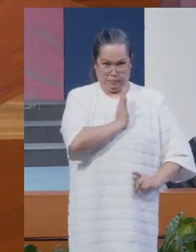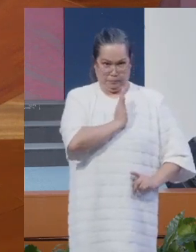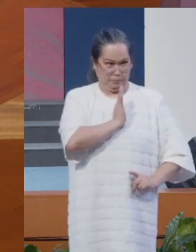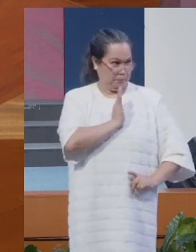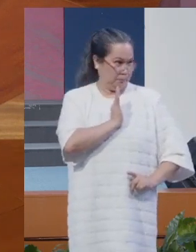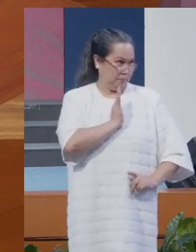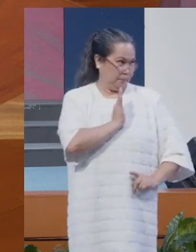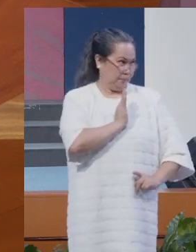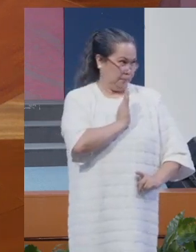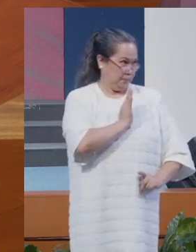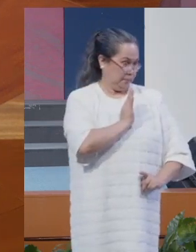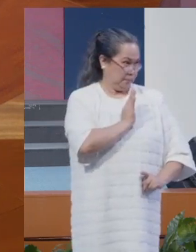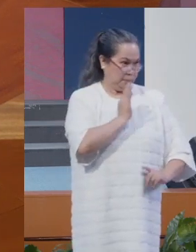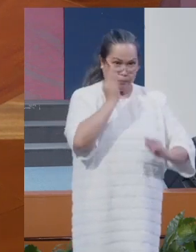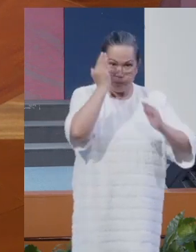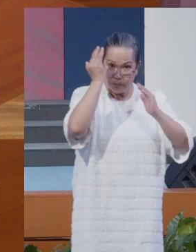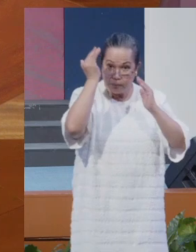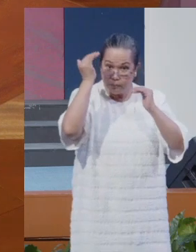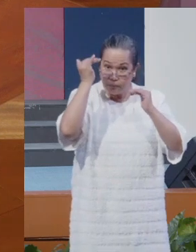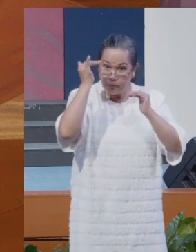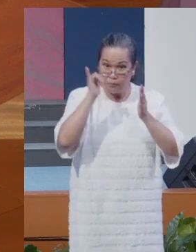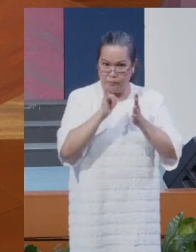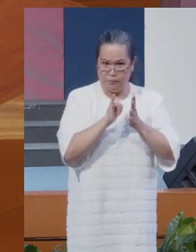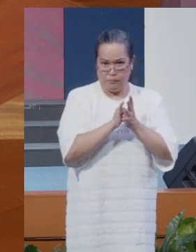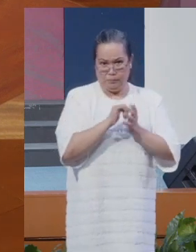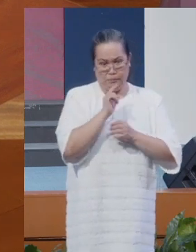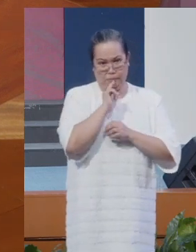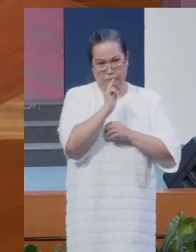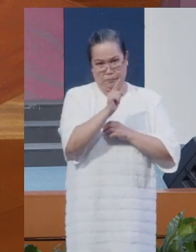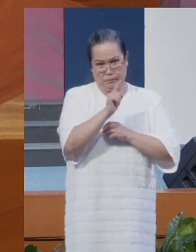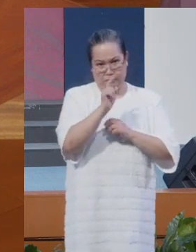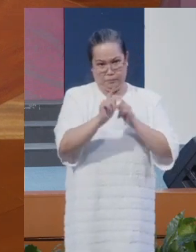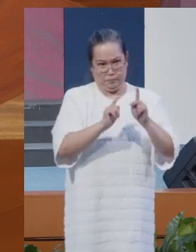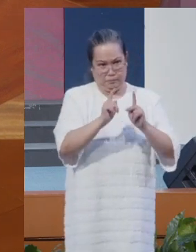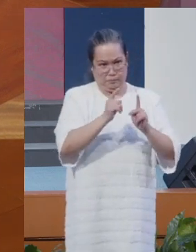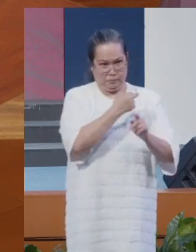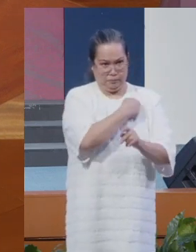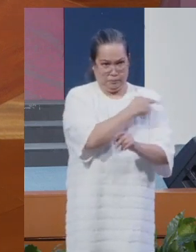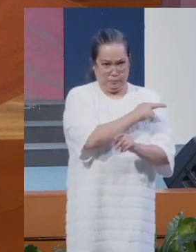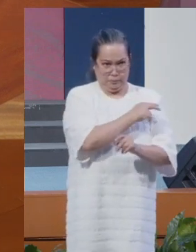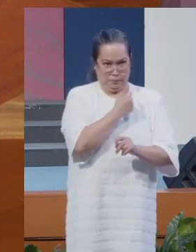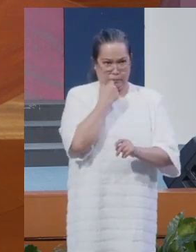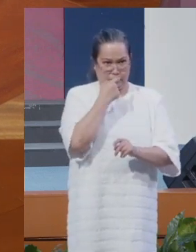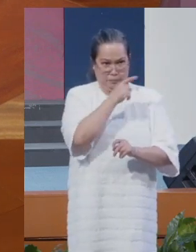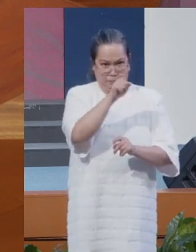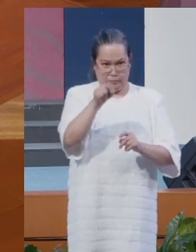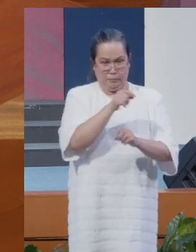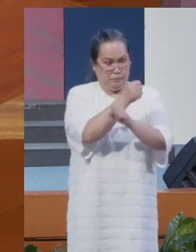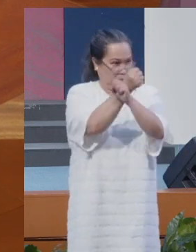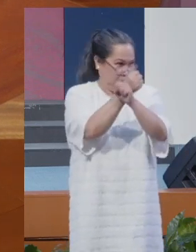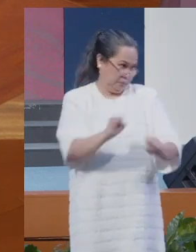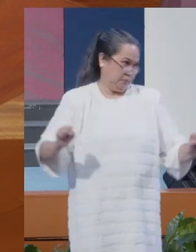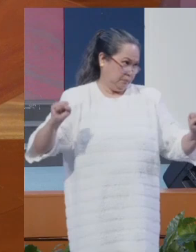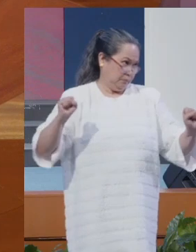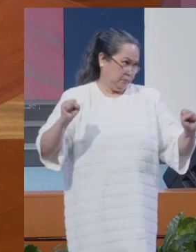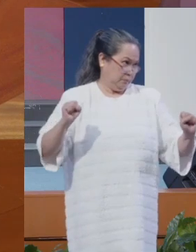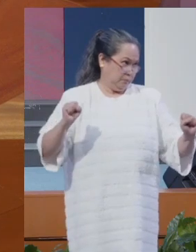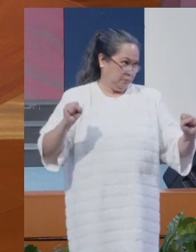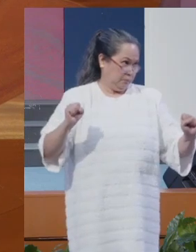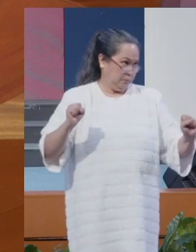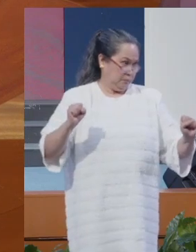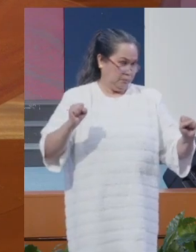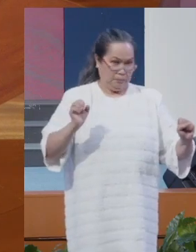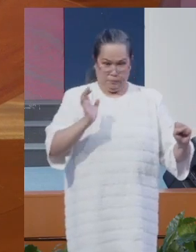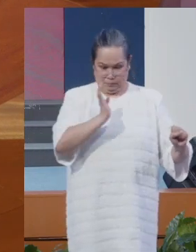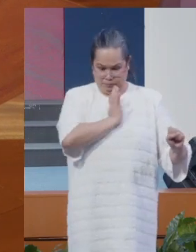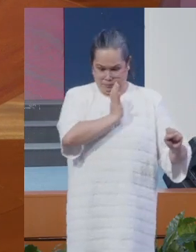ang kanilang inaasahan ay makataong relihiyon para sa kanilang kaligtasan. Ang kanilang